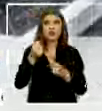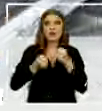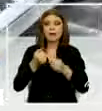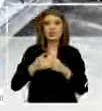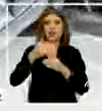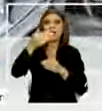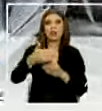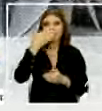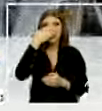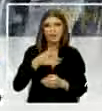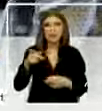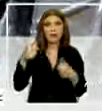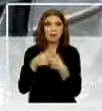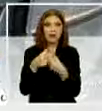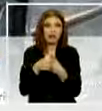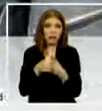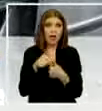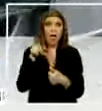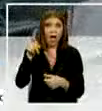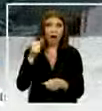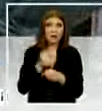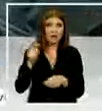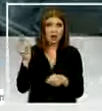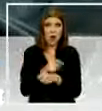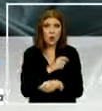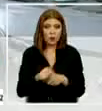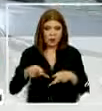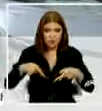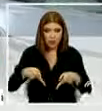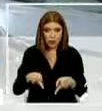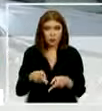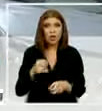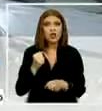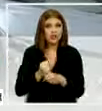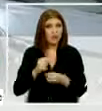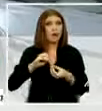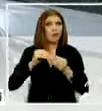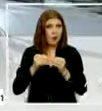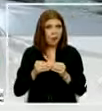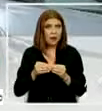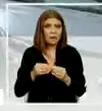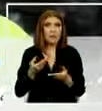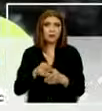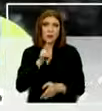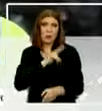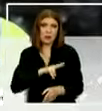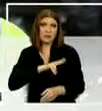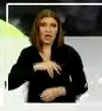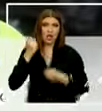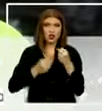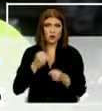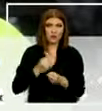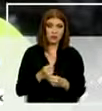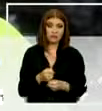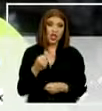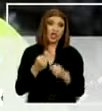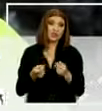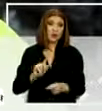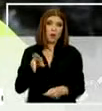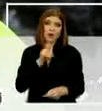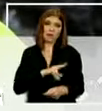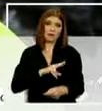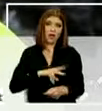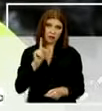prietenii lor. În plus, pe Valea Oltului se fac lucrări de modernizare, ceea ce pune la grea încercare răbdarea șoferilor. Majoritatea șoferilor își cam pierd răbdarea, să fim